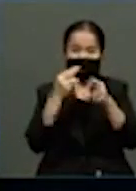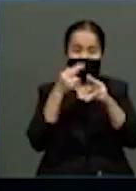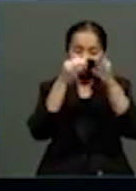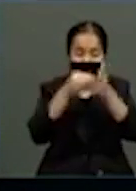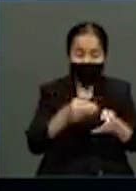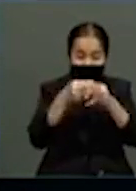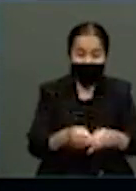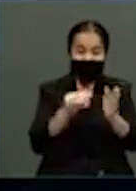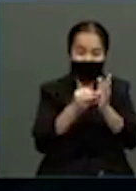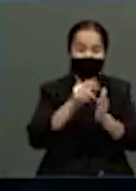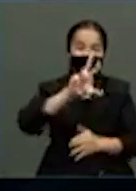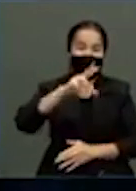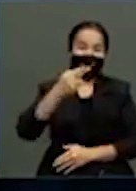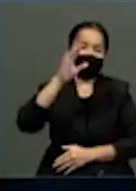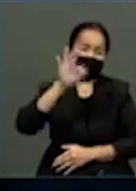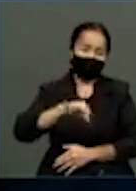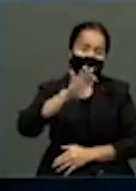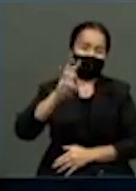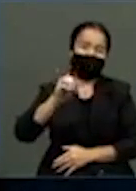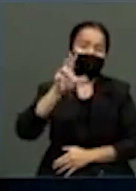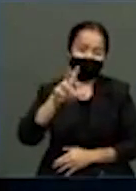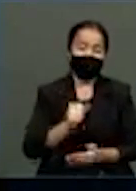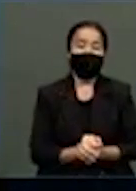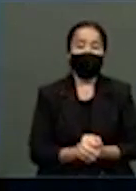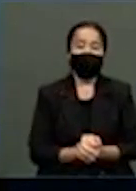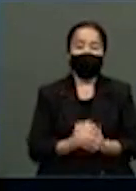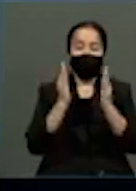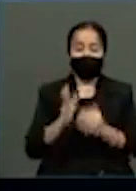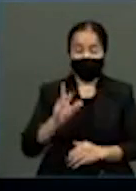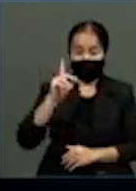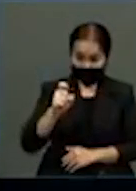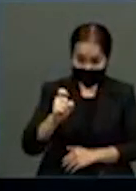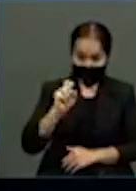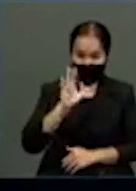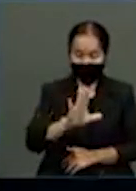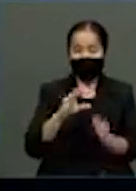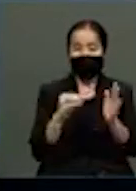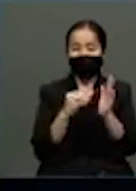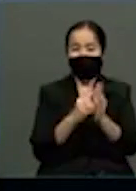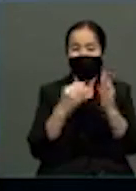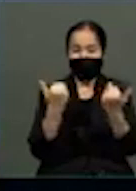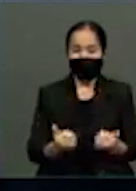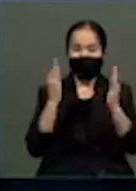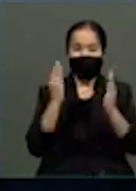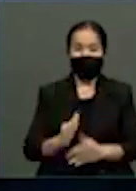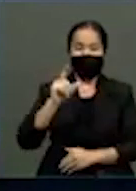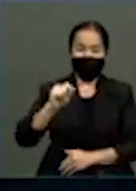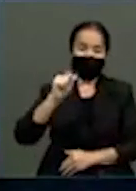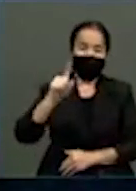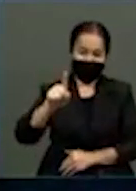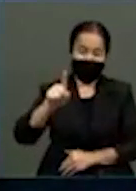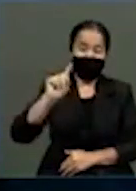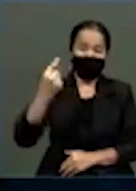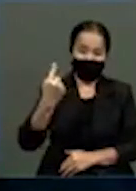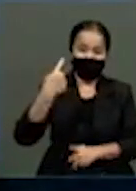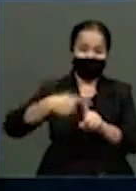39,463 ก็จะเห็นนะครับว่ายอดเสียชีวิตของทางคนกรุงเทพเนี่ยนะครับอยู่ที่21คนที่เป็นใหม่นะ